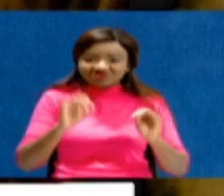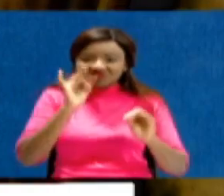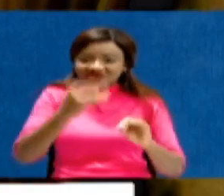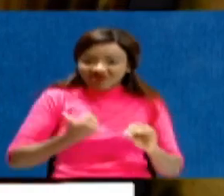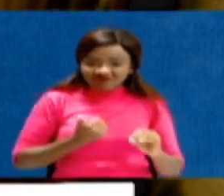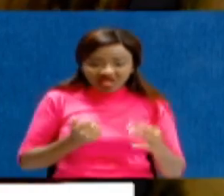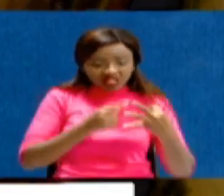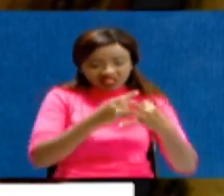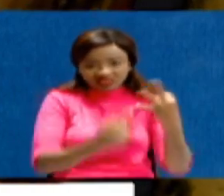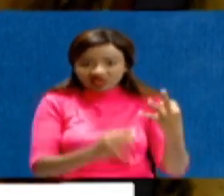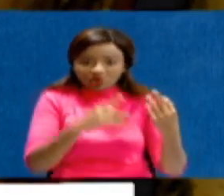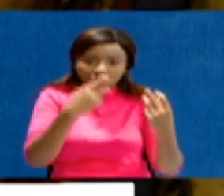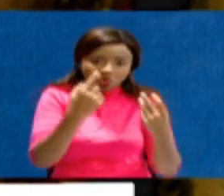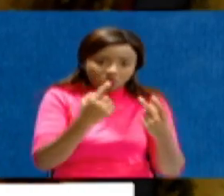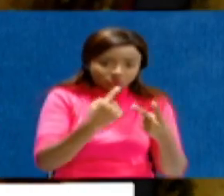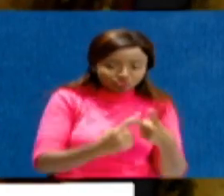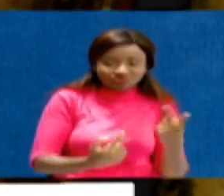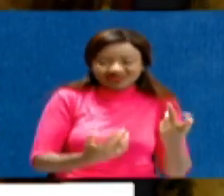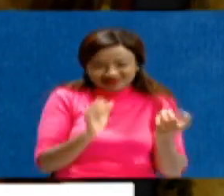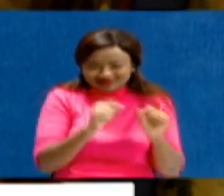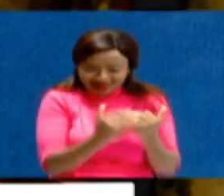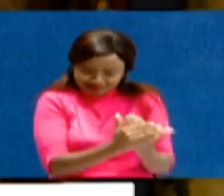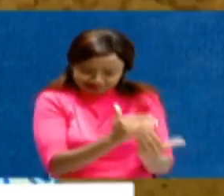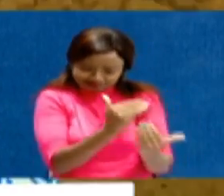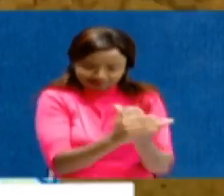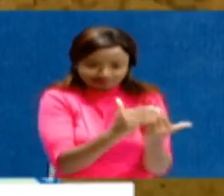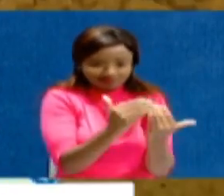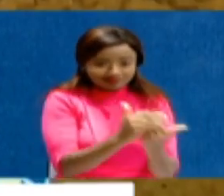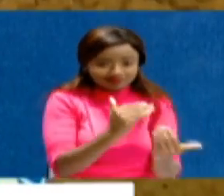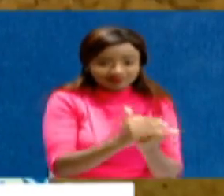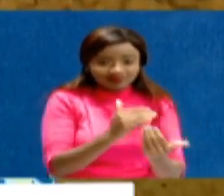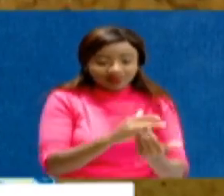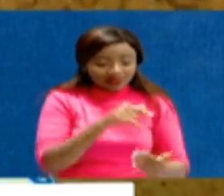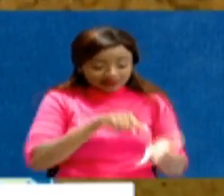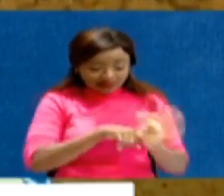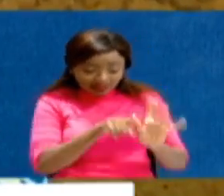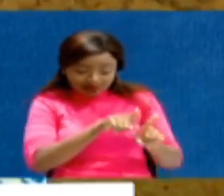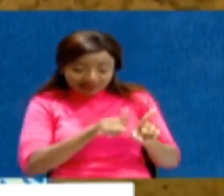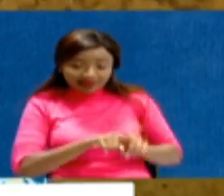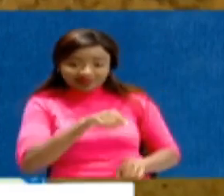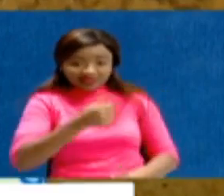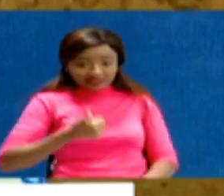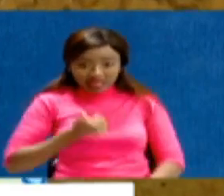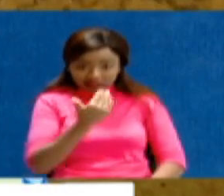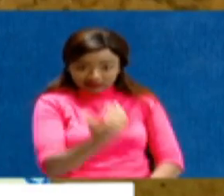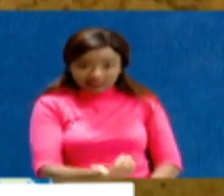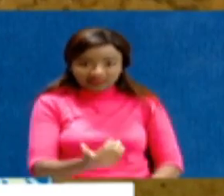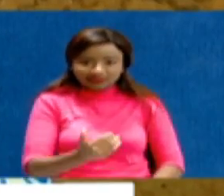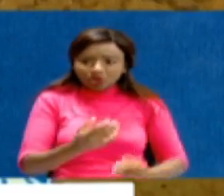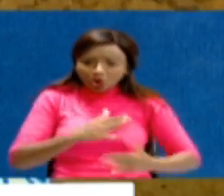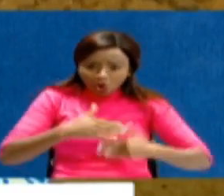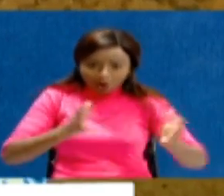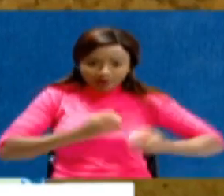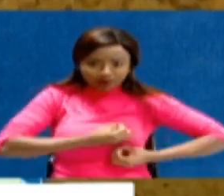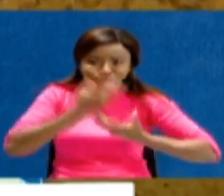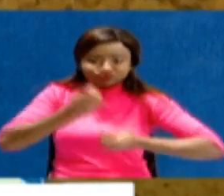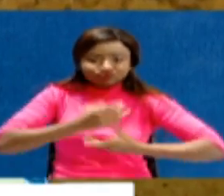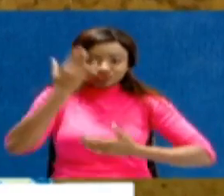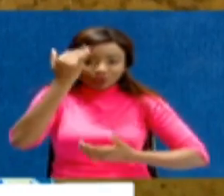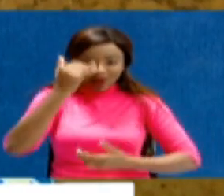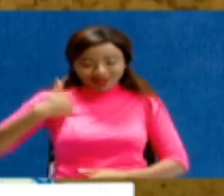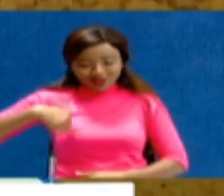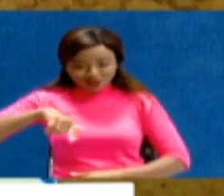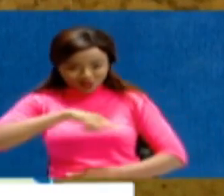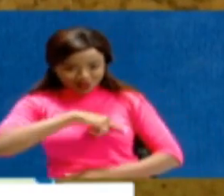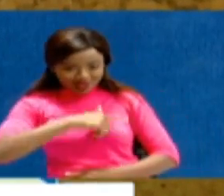shida. Na sasa wao saa hiyo huyo mtoto tu ile imefanya afungue moyo ni ile tunakuja kukaa jioni. Na